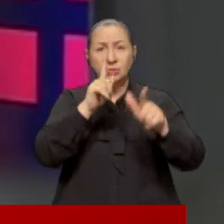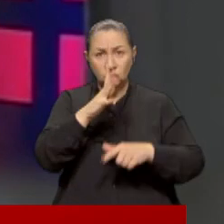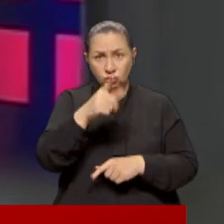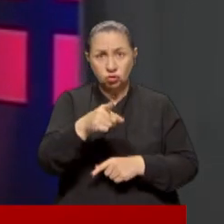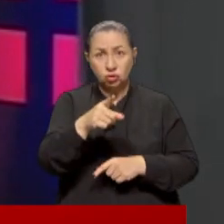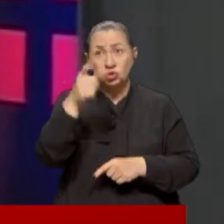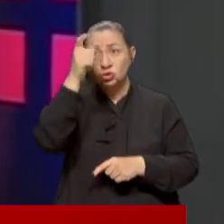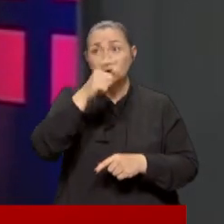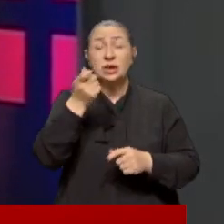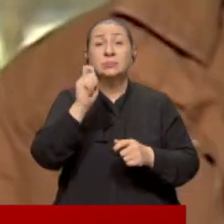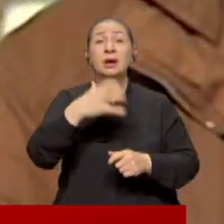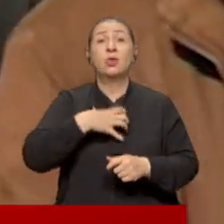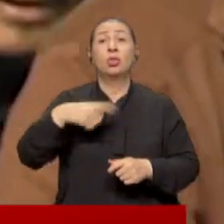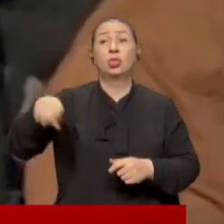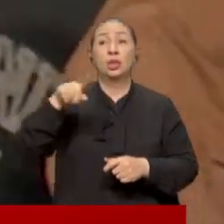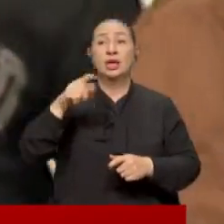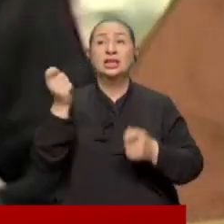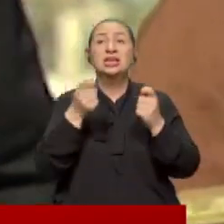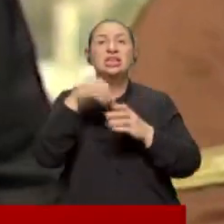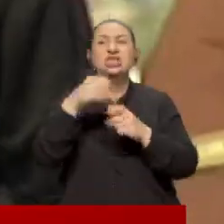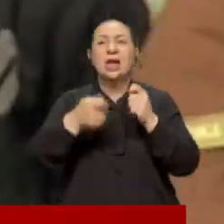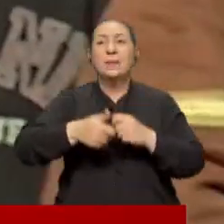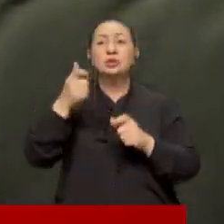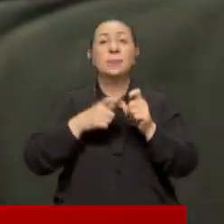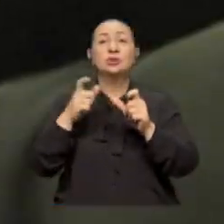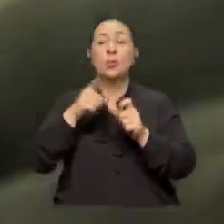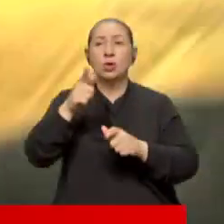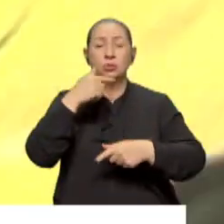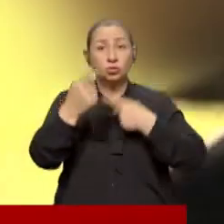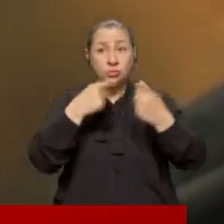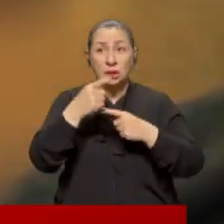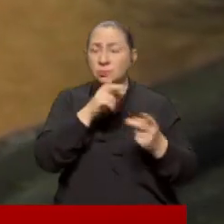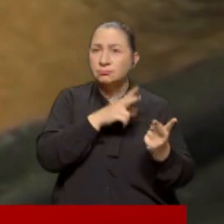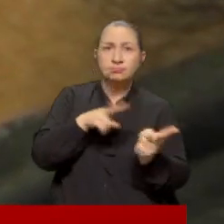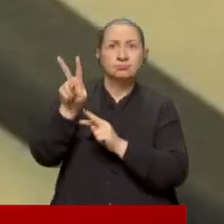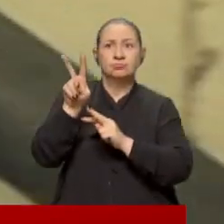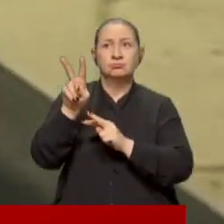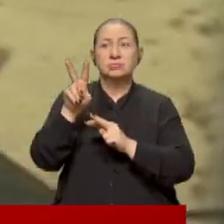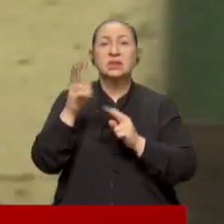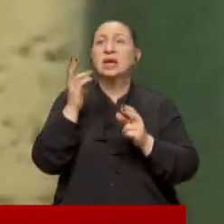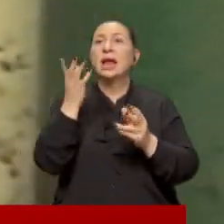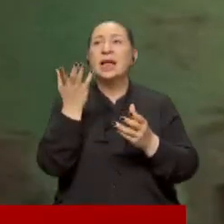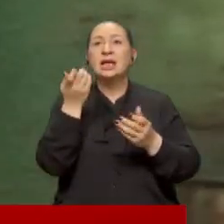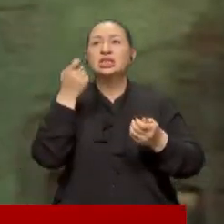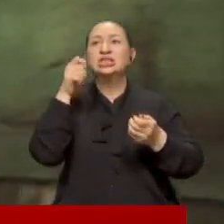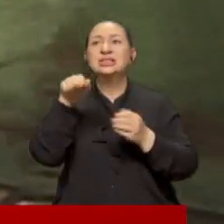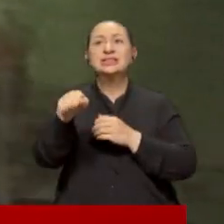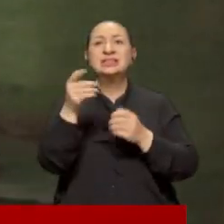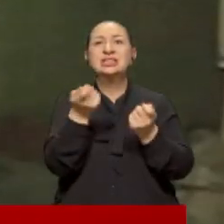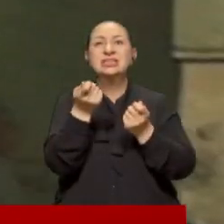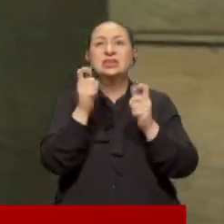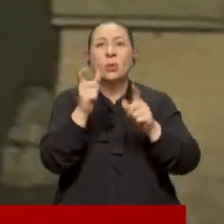musun? Türkiye'deki iş insanları. İçişleri Bakanı Süleyman Soylu'nun bu çıkışıyla gözler bir kez daha kayıt dışı istihdama